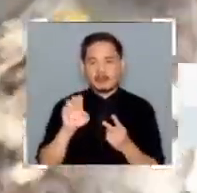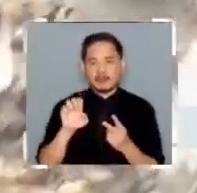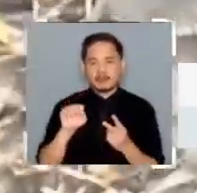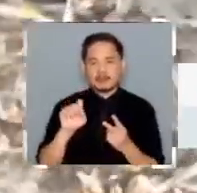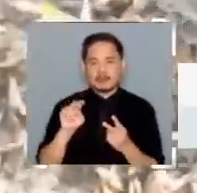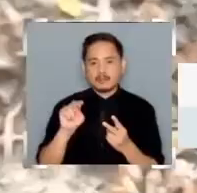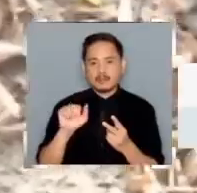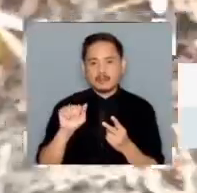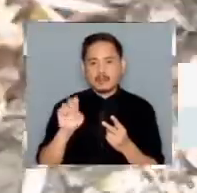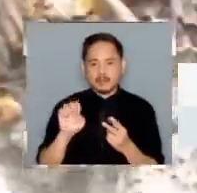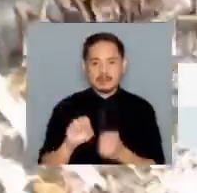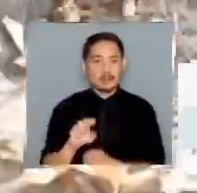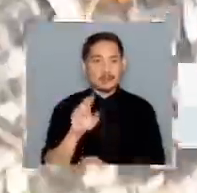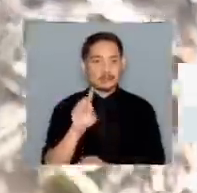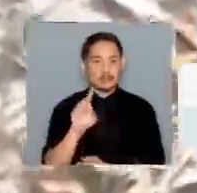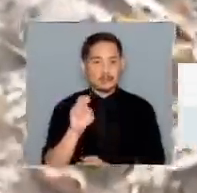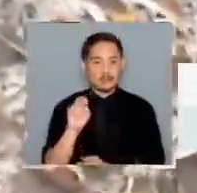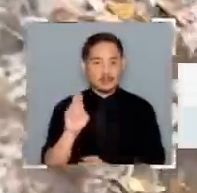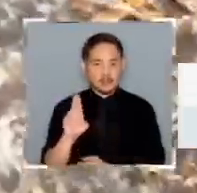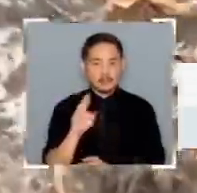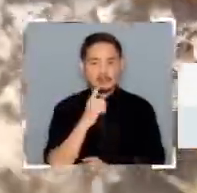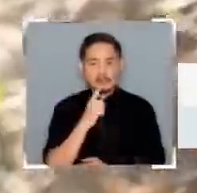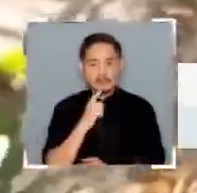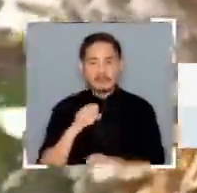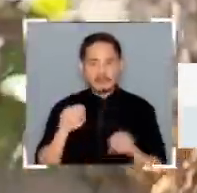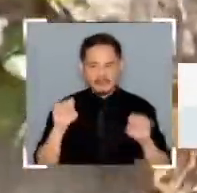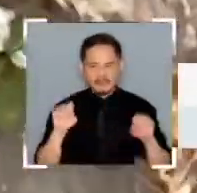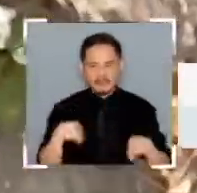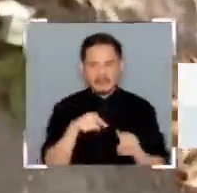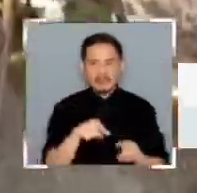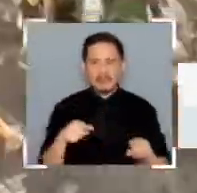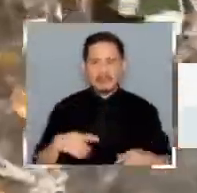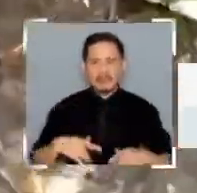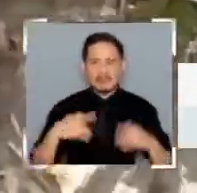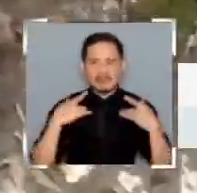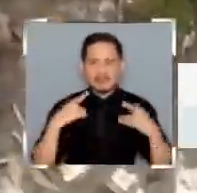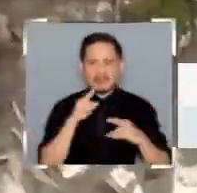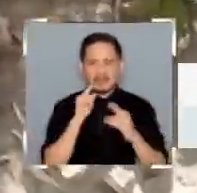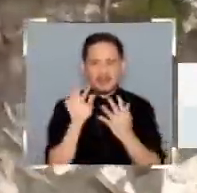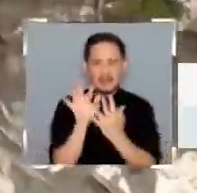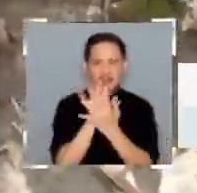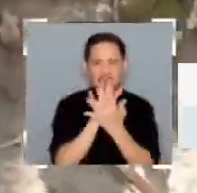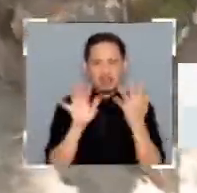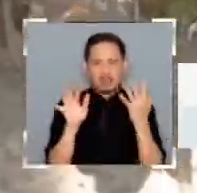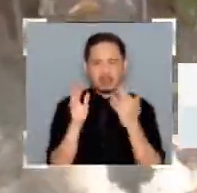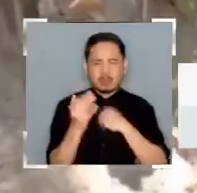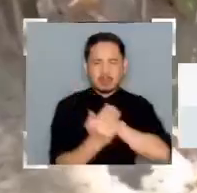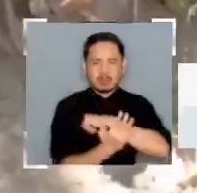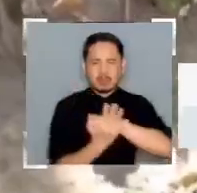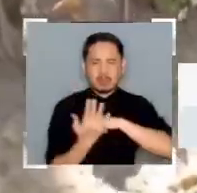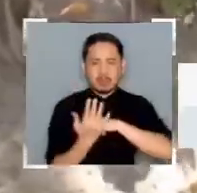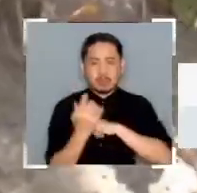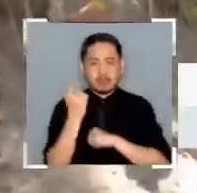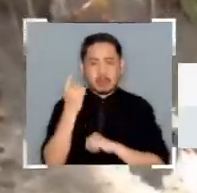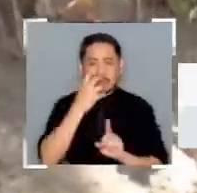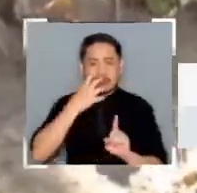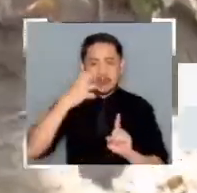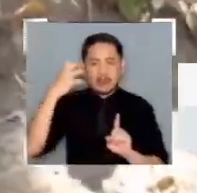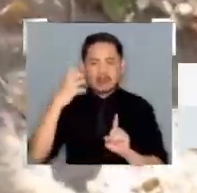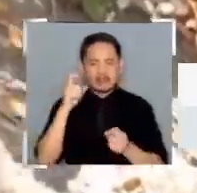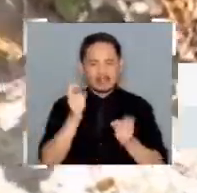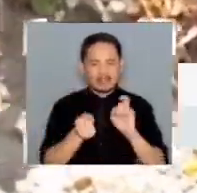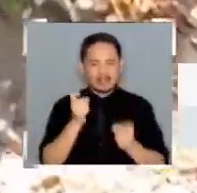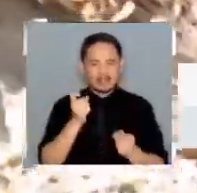talagang naninirahan ang mga ahas sa masukal na lugar, pero maaaring ang mainit na panahon at pabago-bagong klima ang dahilan